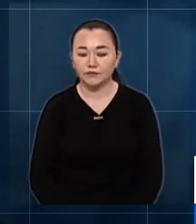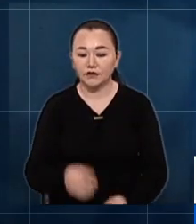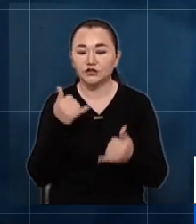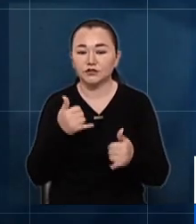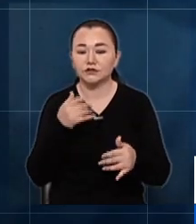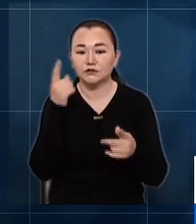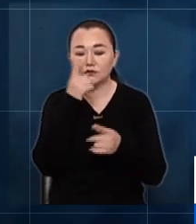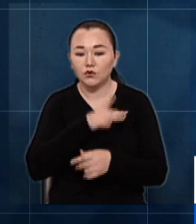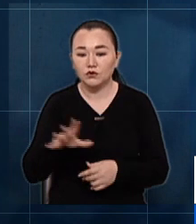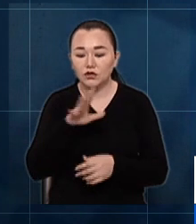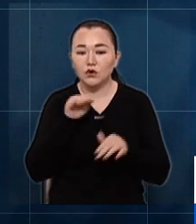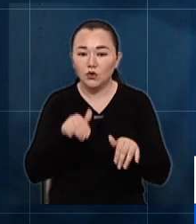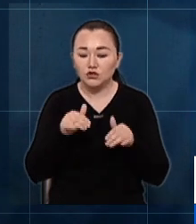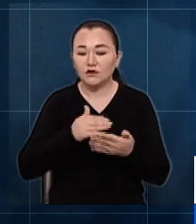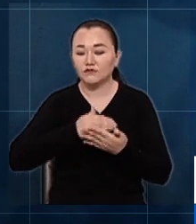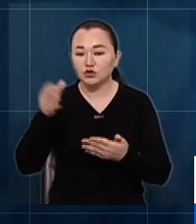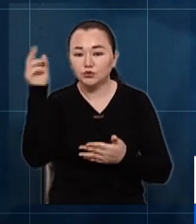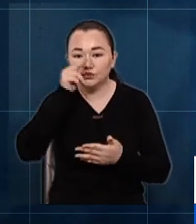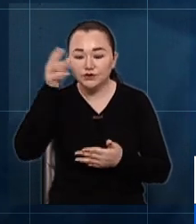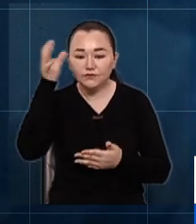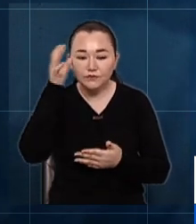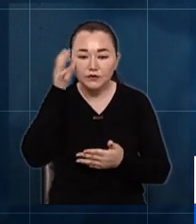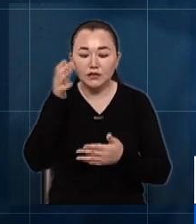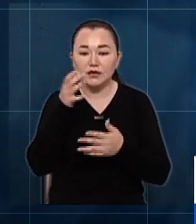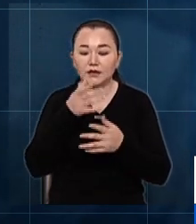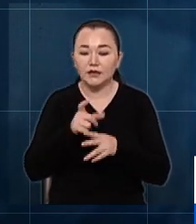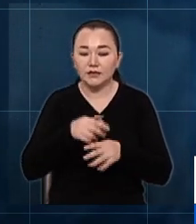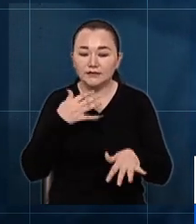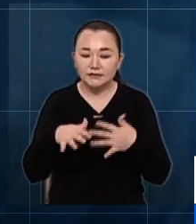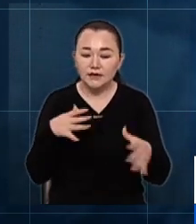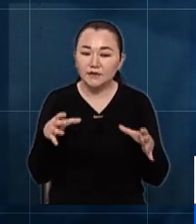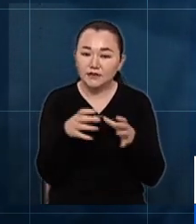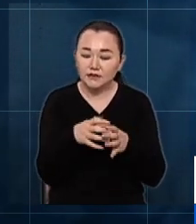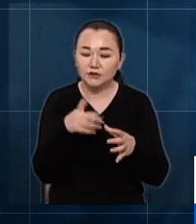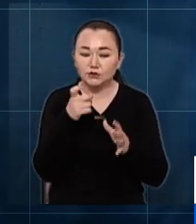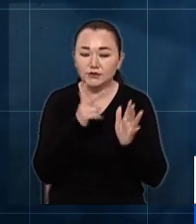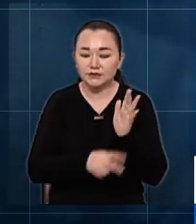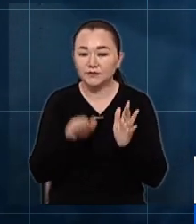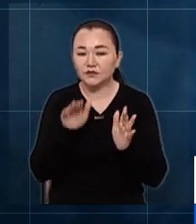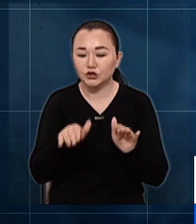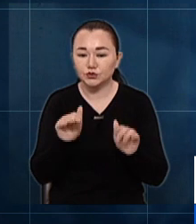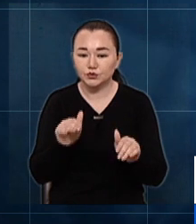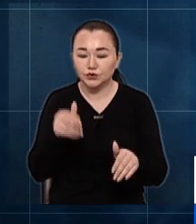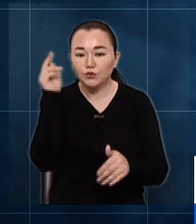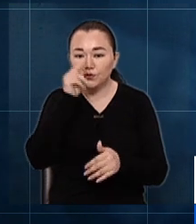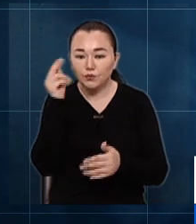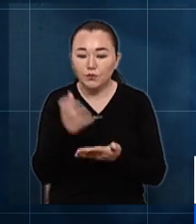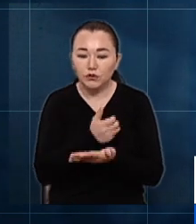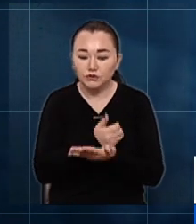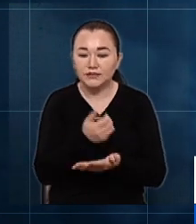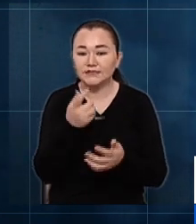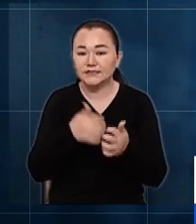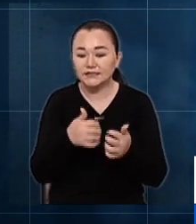Қазір еліміздегі колледждер мен жоғарғы оқу орындарында халықтың әлеуметтік осал тобына жататын 170 мыңға жоқ студент оқиды. Олардың